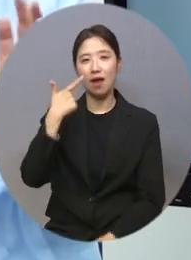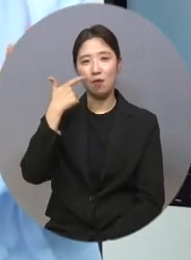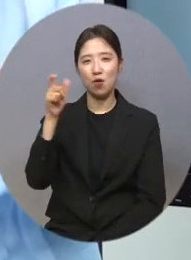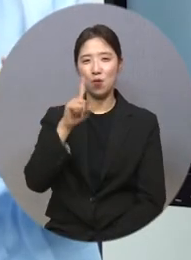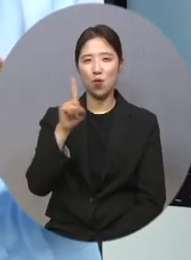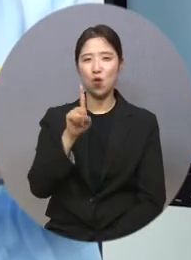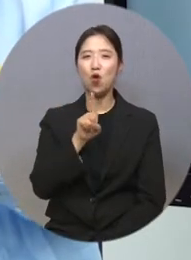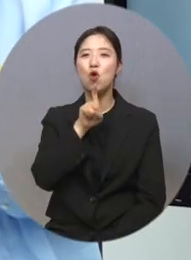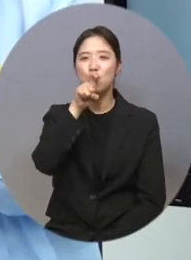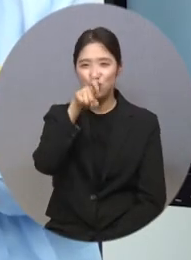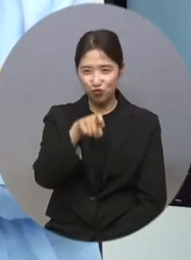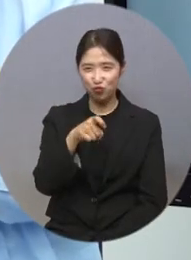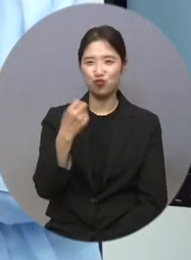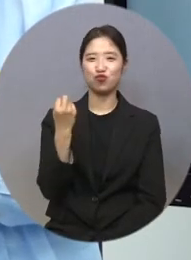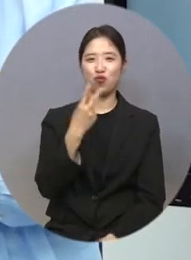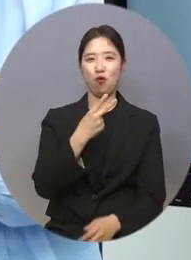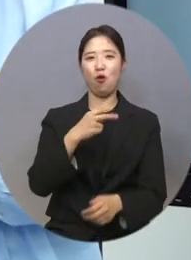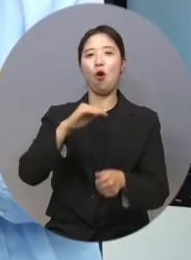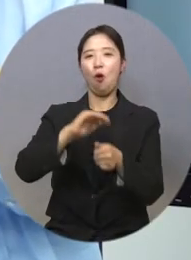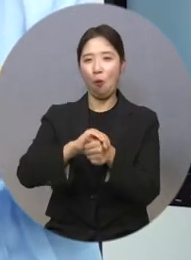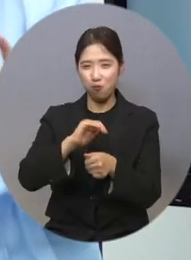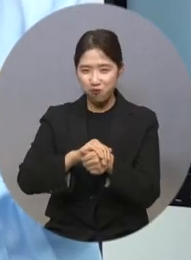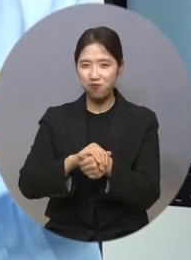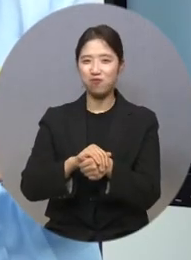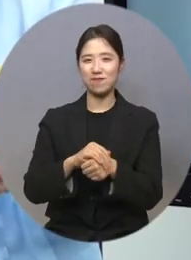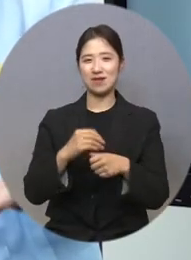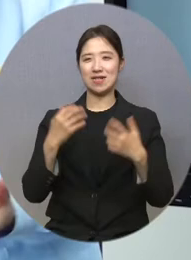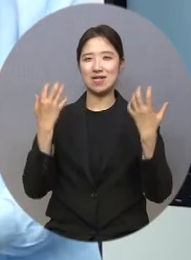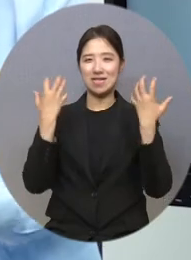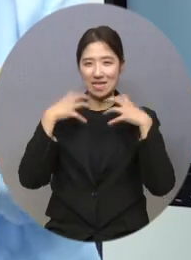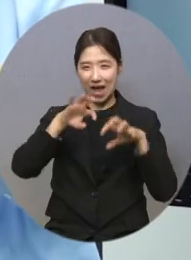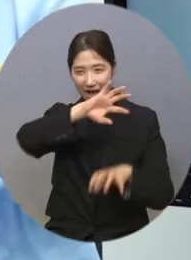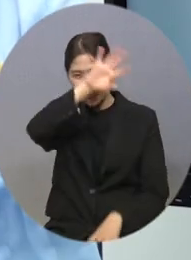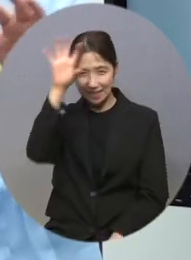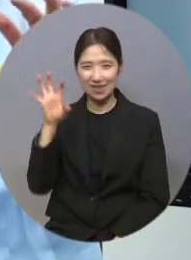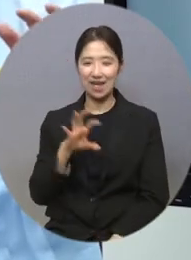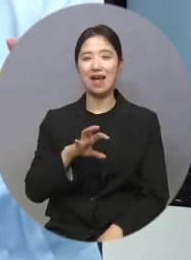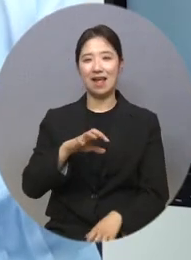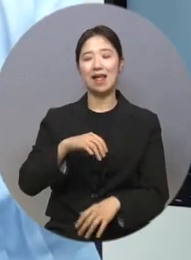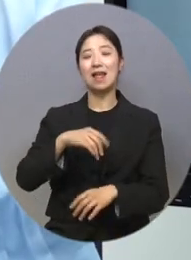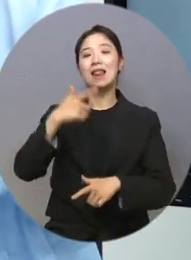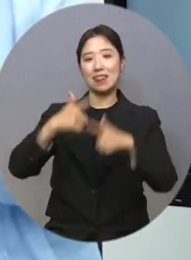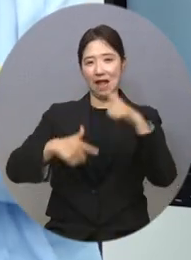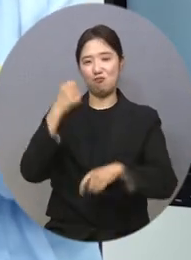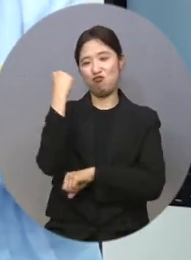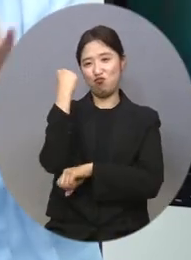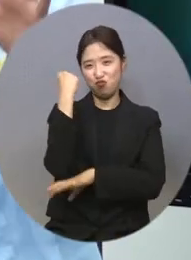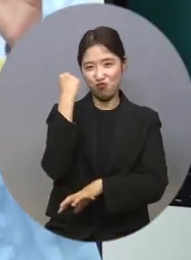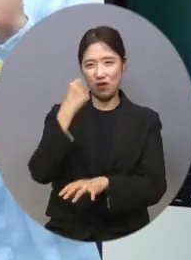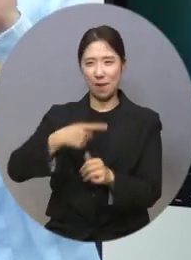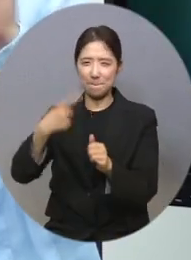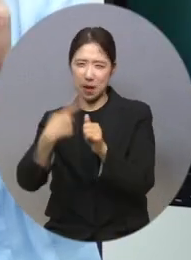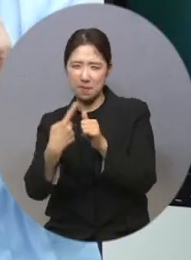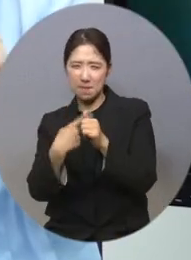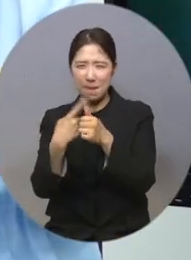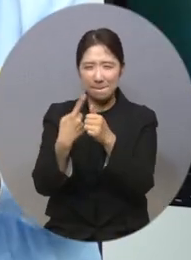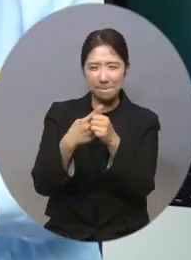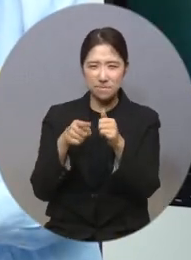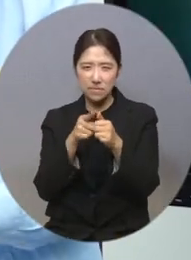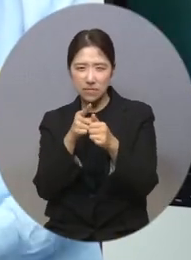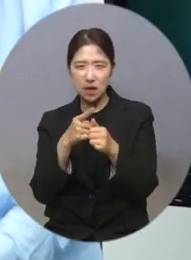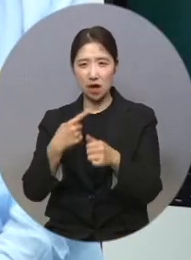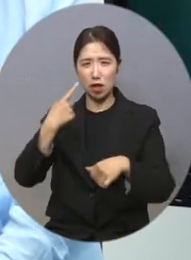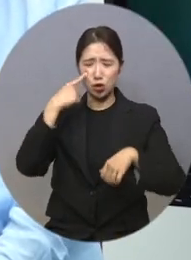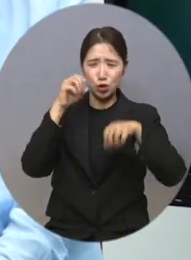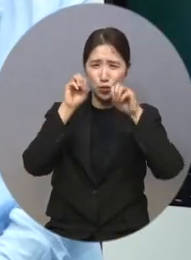뭐 독수리라든지 거북이라든지 사자라든지 나무 뿌리를 깎아서 막 이렇게 만들면 그게 눈빛이면